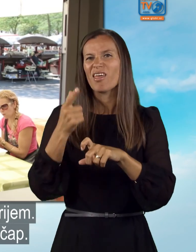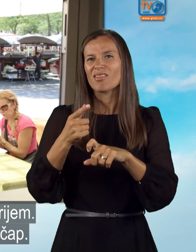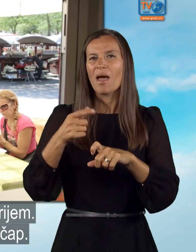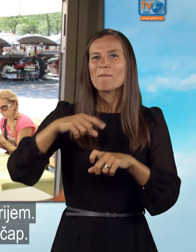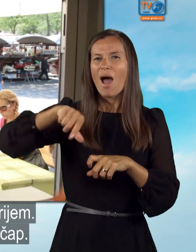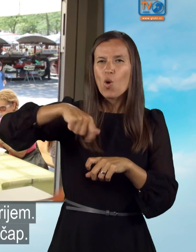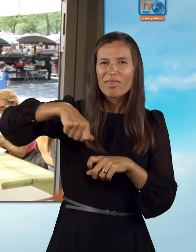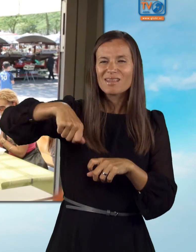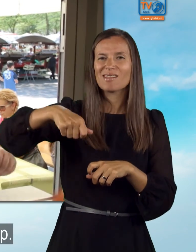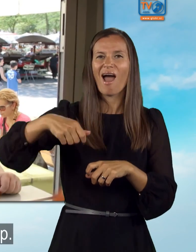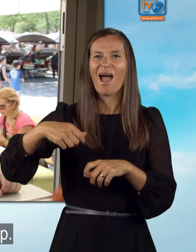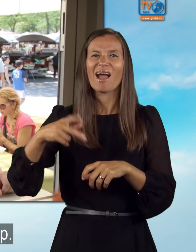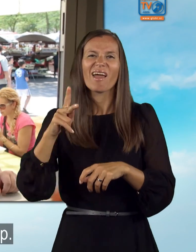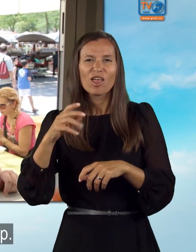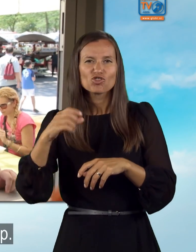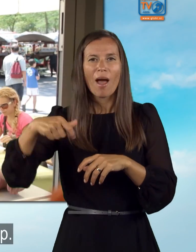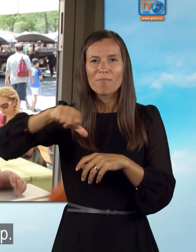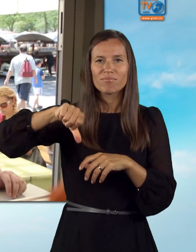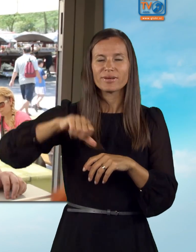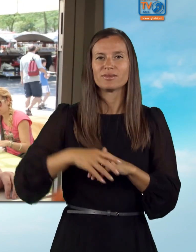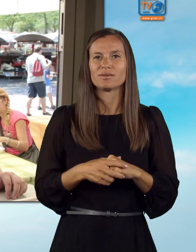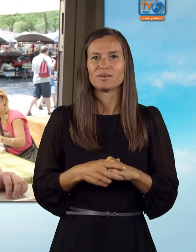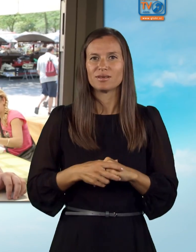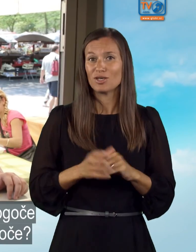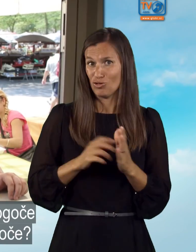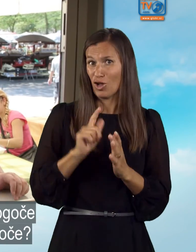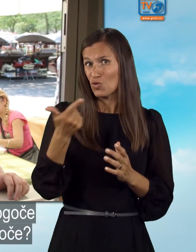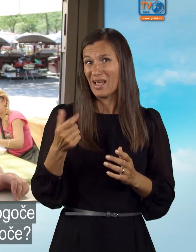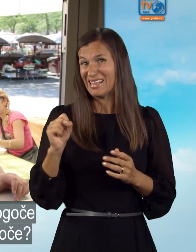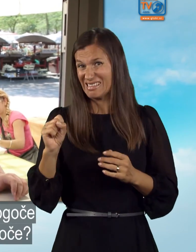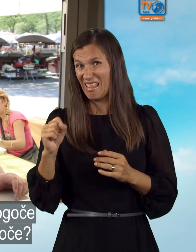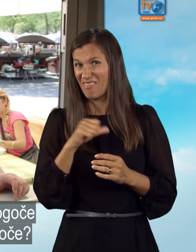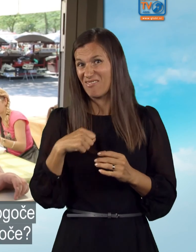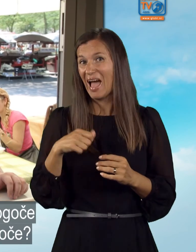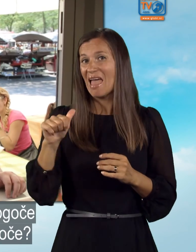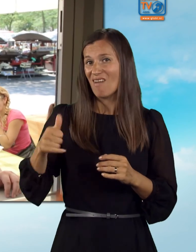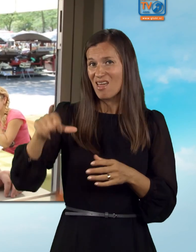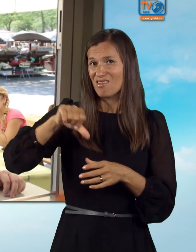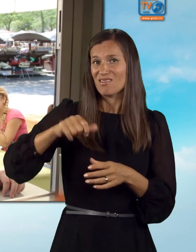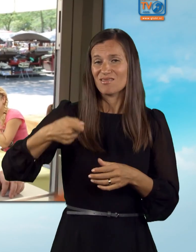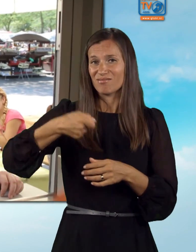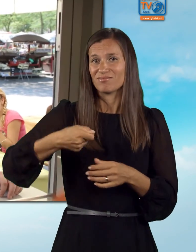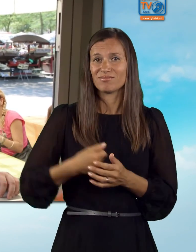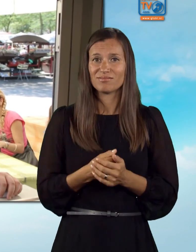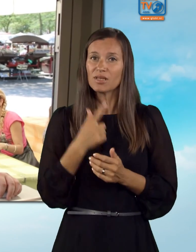majonezo, kečap. Majoneza, kečap. In drugega zelen, fajber mogoče. Ja.